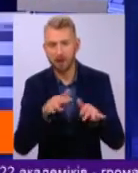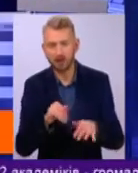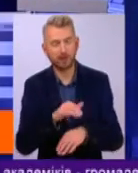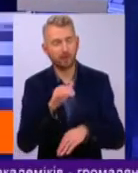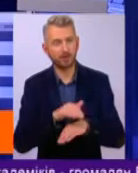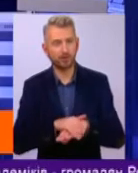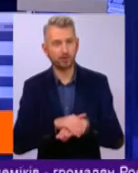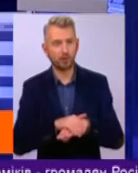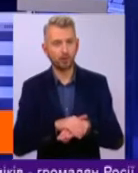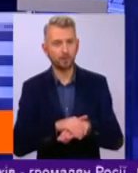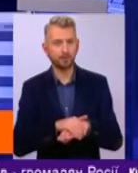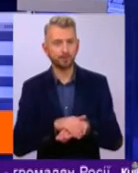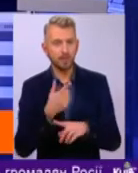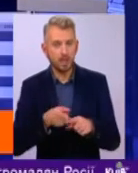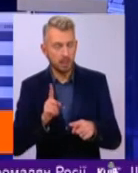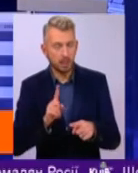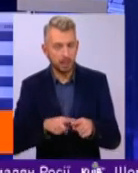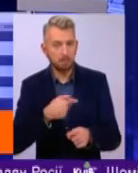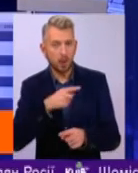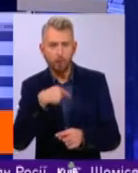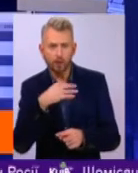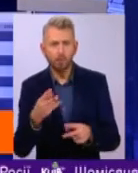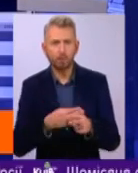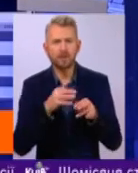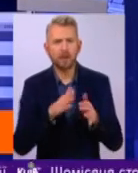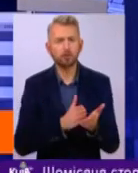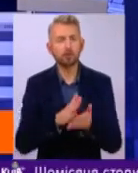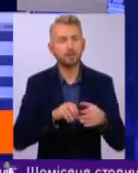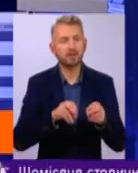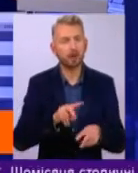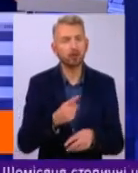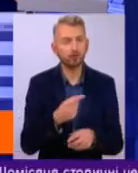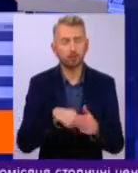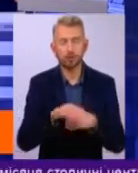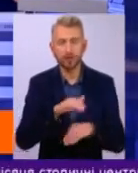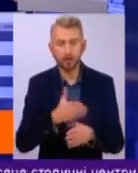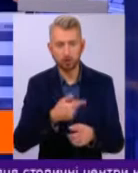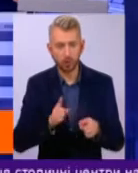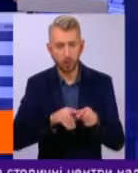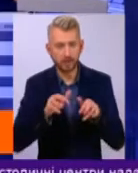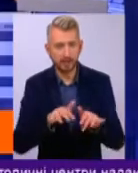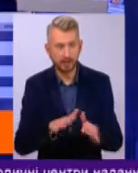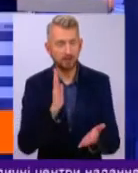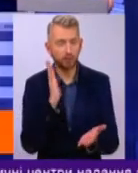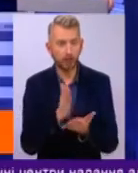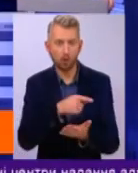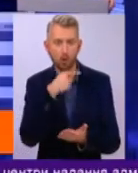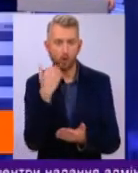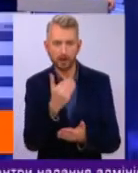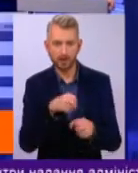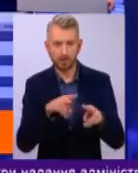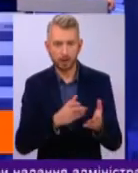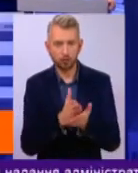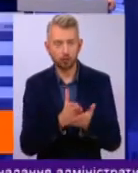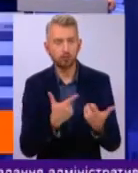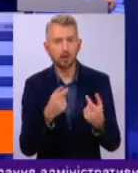фактично і це ми говоримо про бездіяльність Служби безпеки. Чому? Тому що фактично, якщо це дії безпосередньо російських спецслужб, то